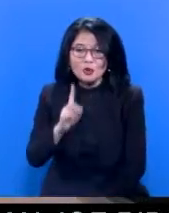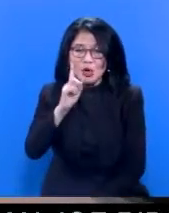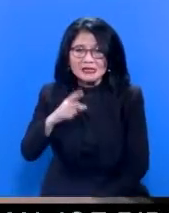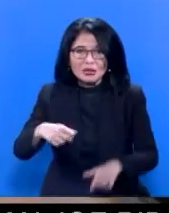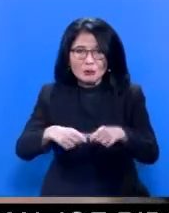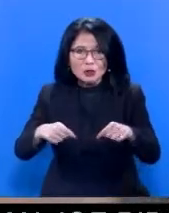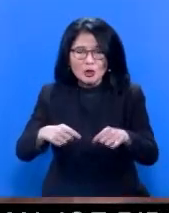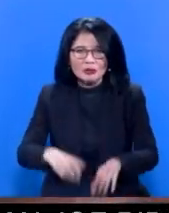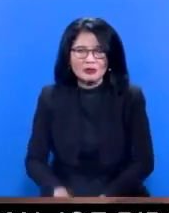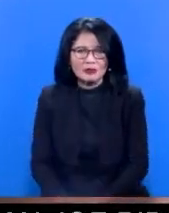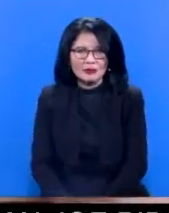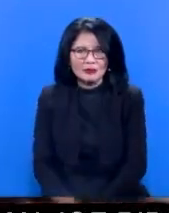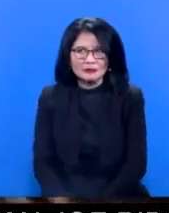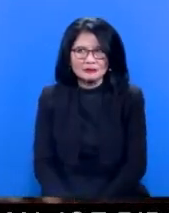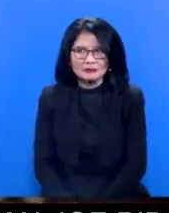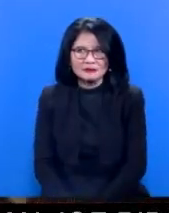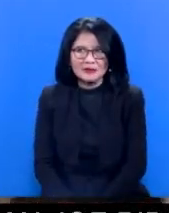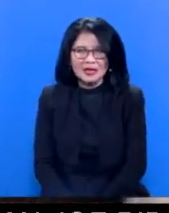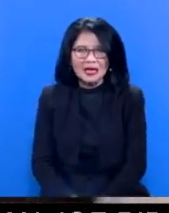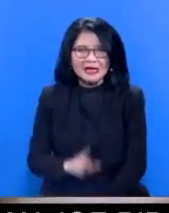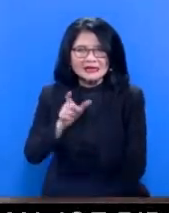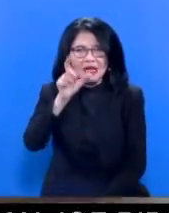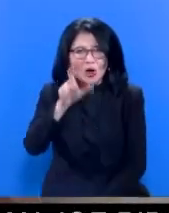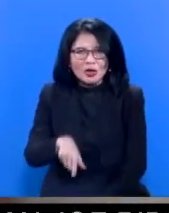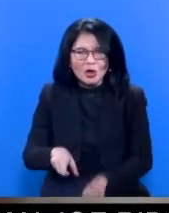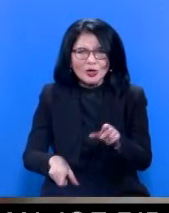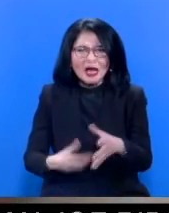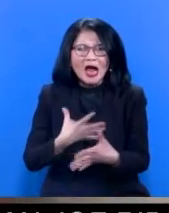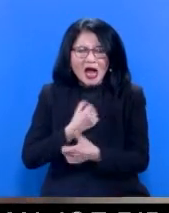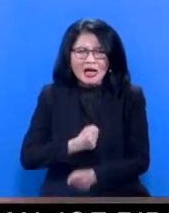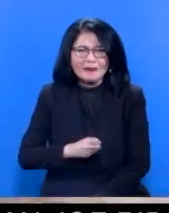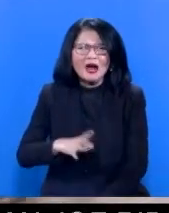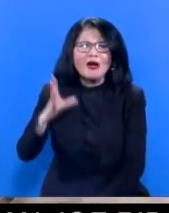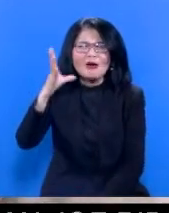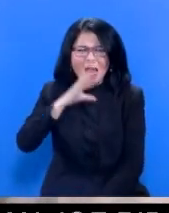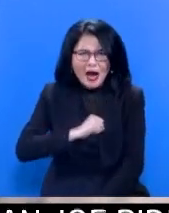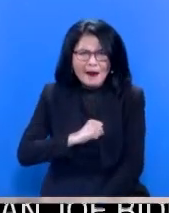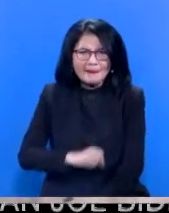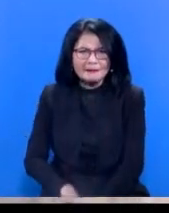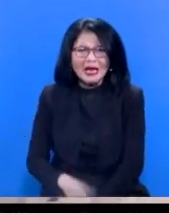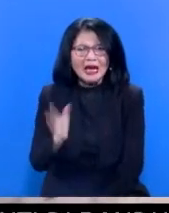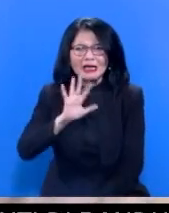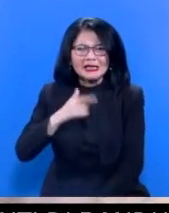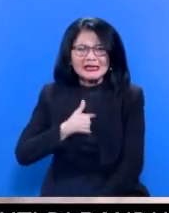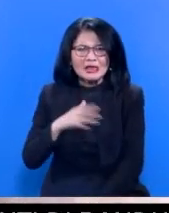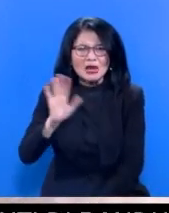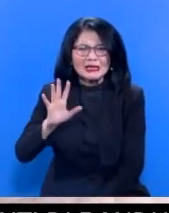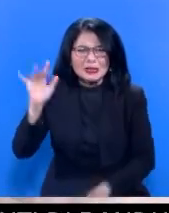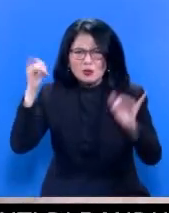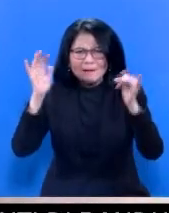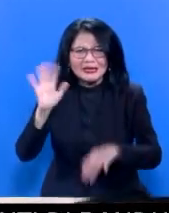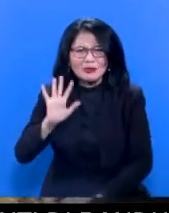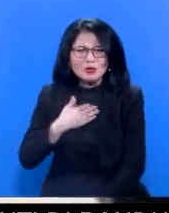tempe. Jadi konsumen juga saya harap supaya mengerti, Pak, lah, karena ini bukan permainan kami pengrajin tempe dan